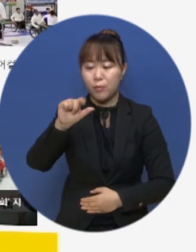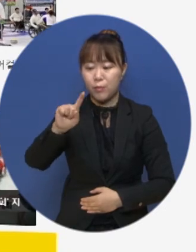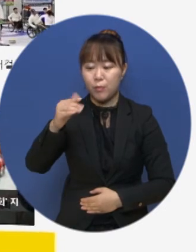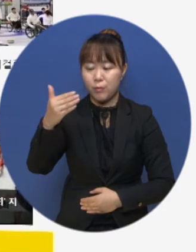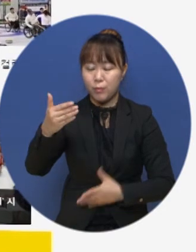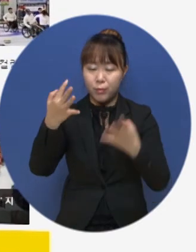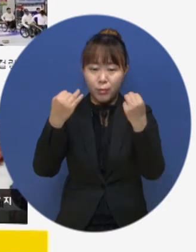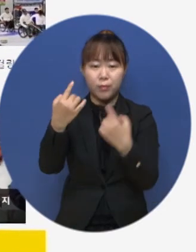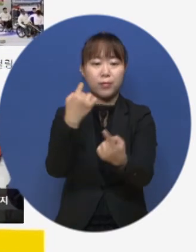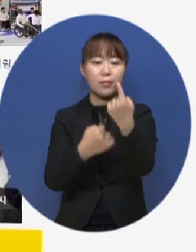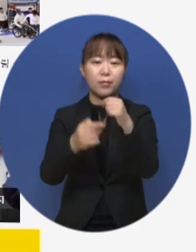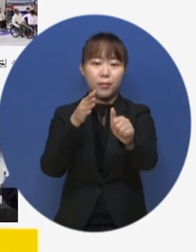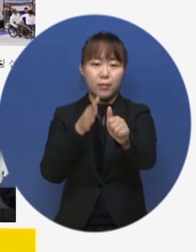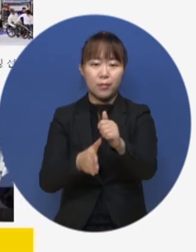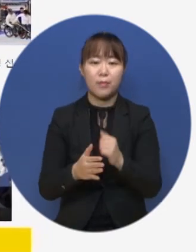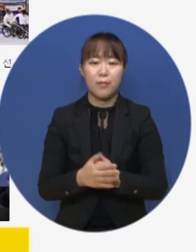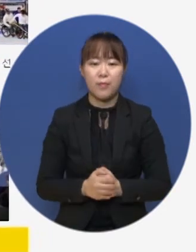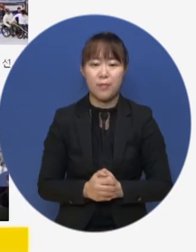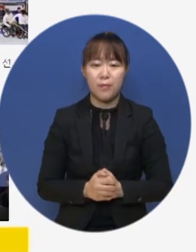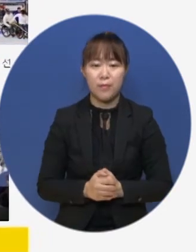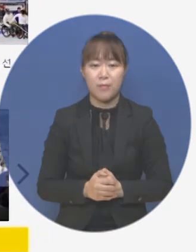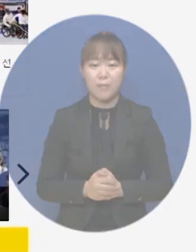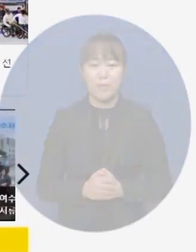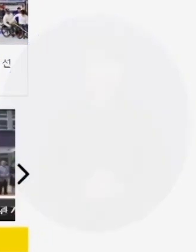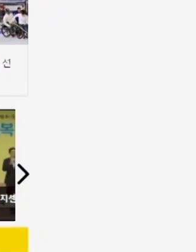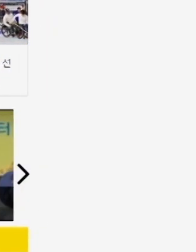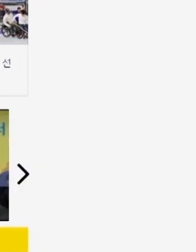전화번호 02-2655-9519로 많은 제보 바랍니다.